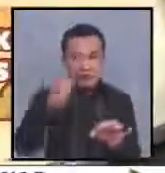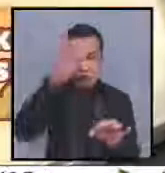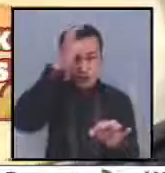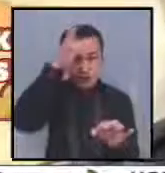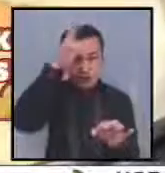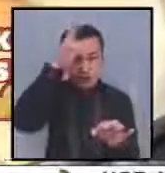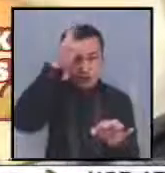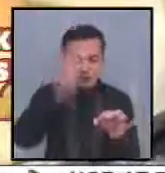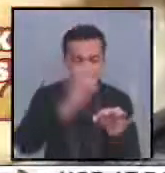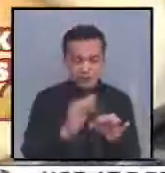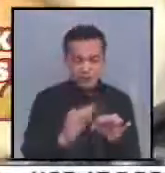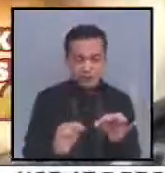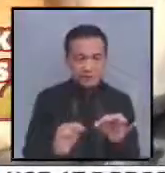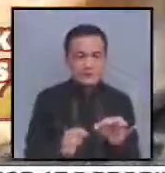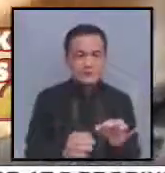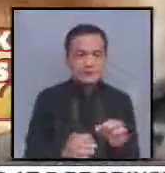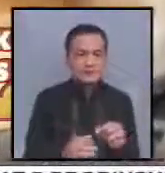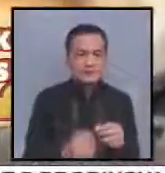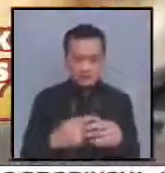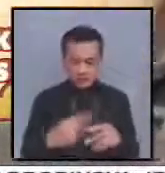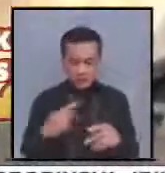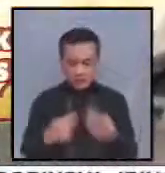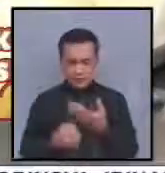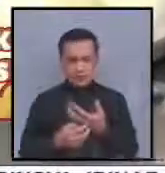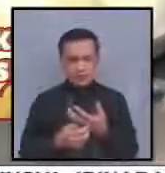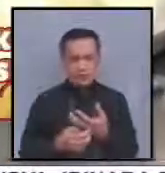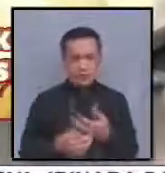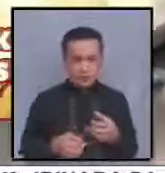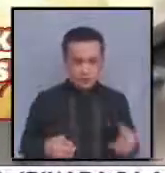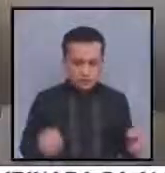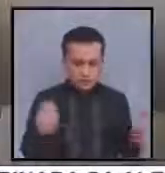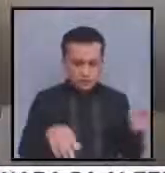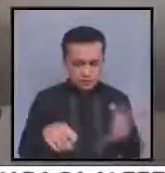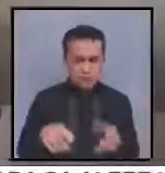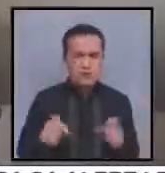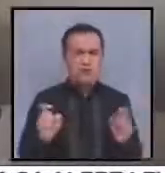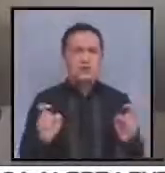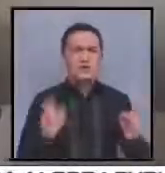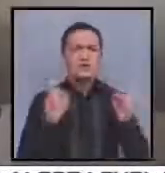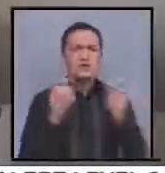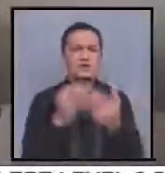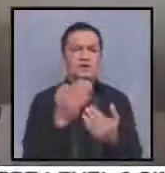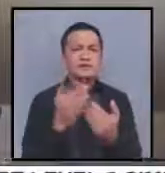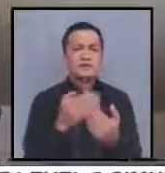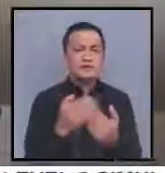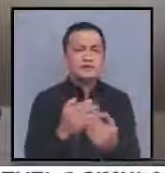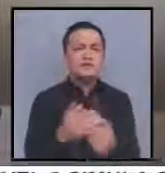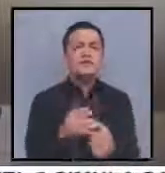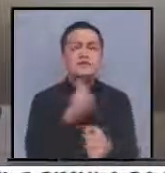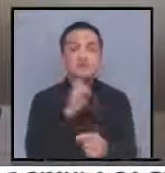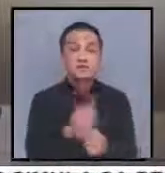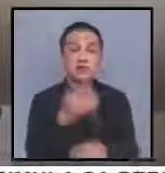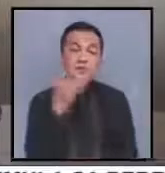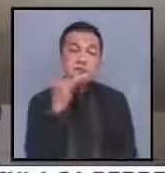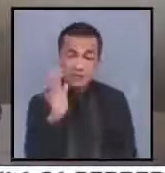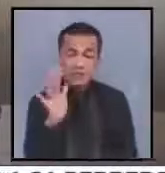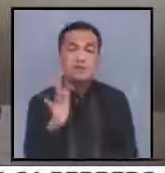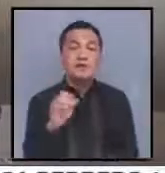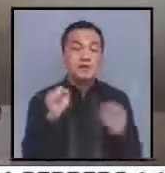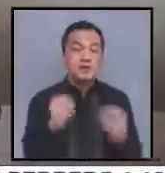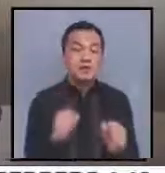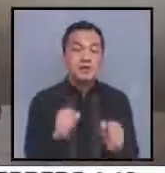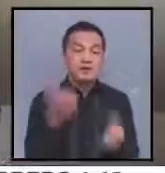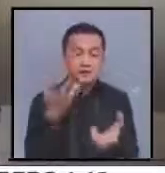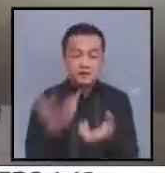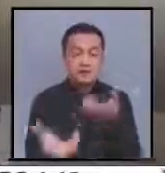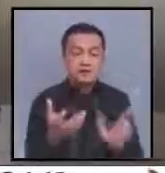O hindi po ba? Very quick and easy. At sigurado akong masarap na pwedeng-pwede nyong ihanda sa Chinese New